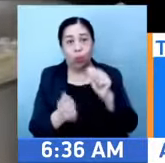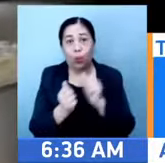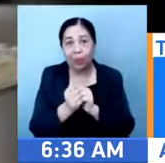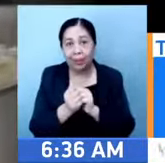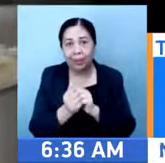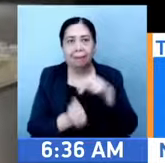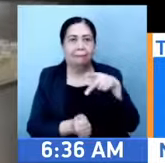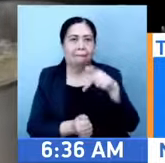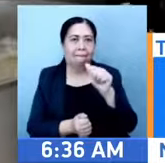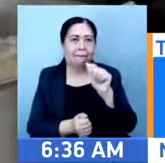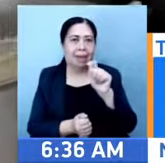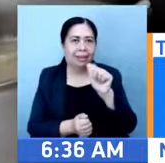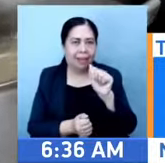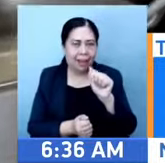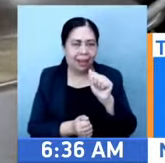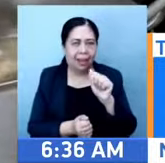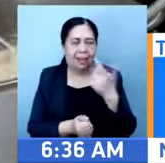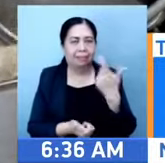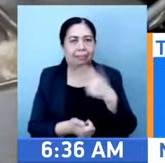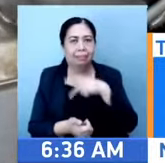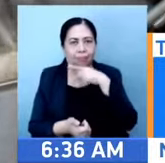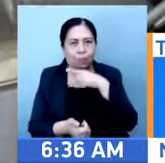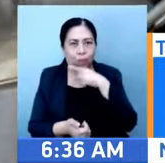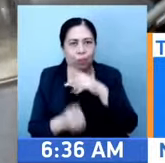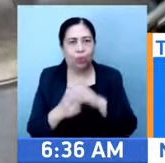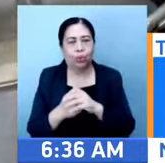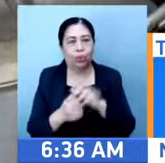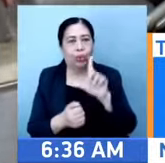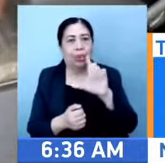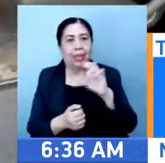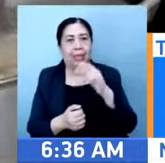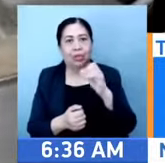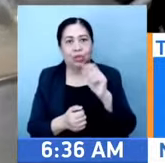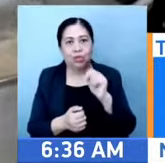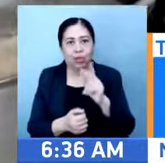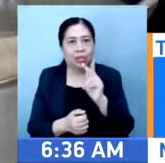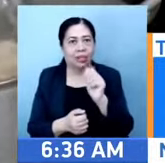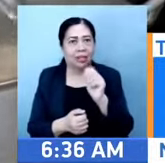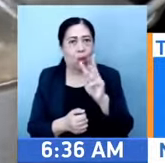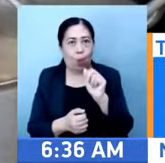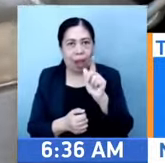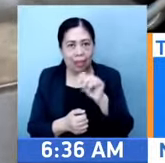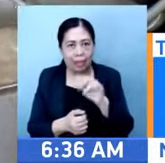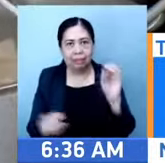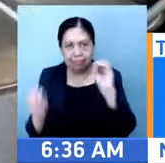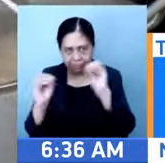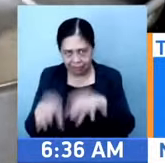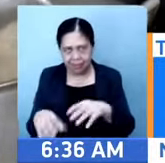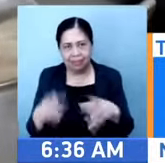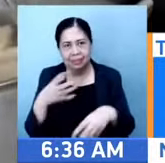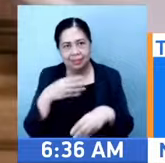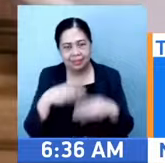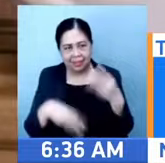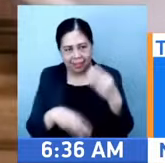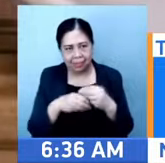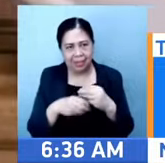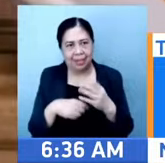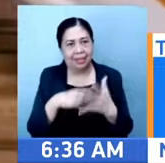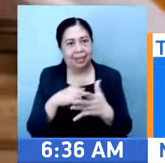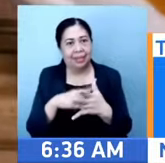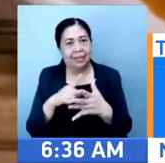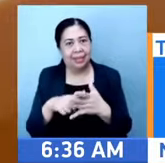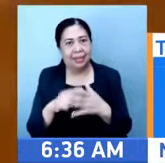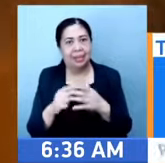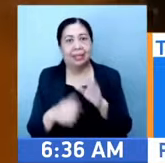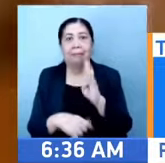May pata. Yes. And then, lechon kawali na pinakapaborito ng lahat na pampabata. Of course, Chef. Pampabata. Yes. Yan. And then, syempre, yung beef